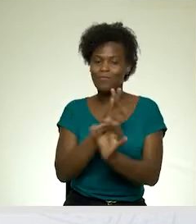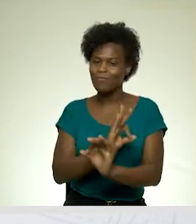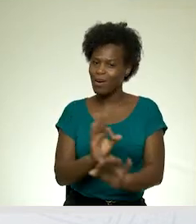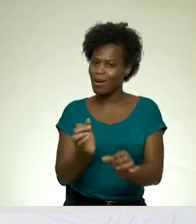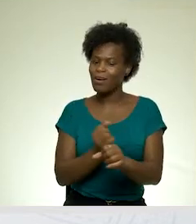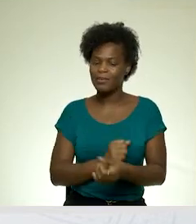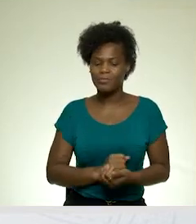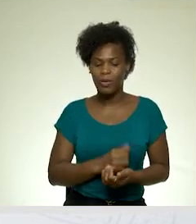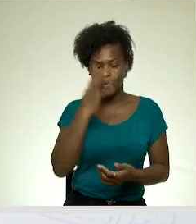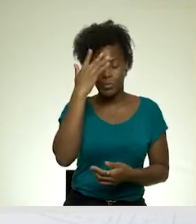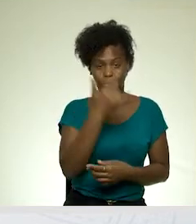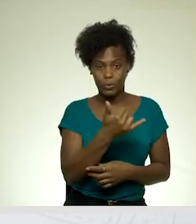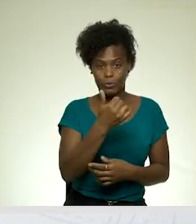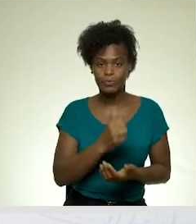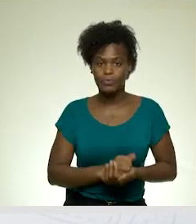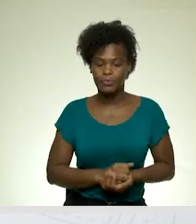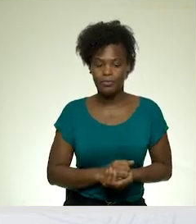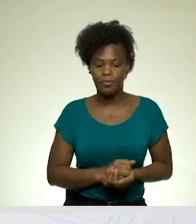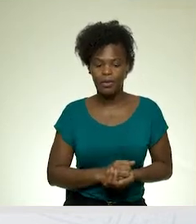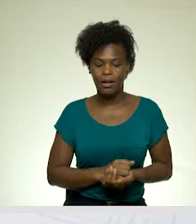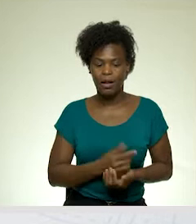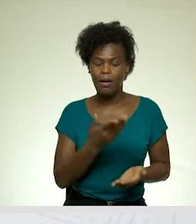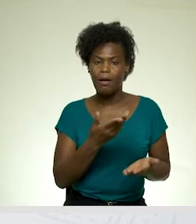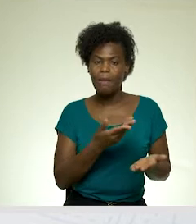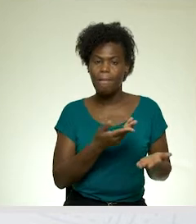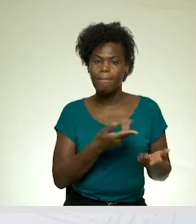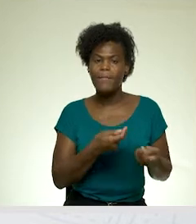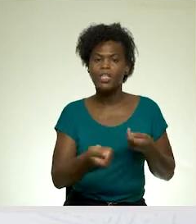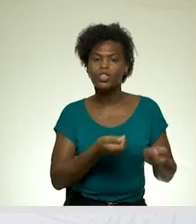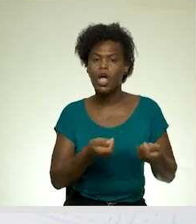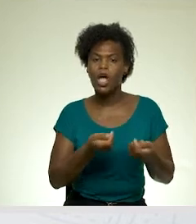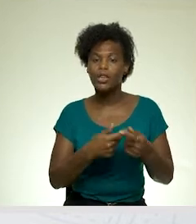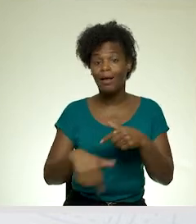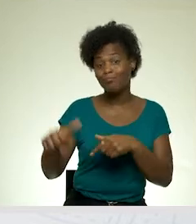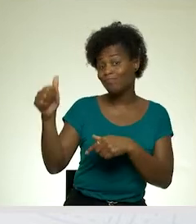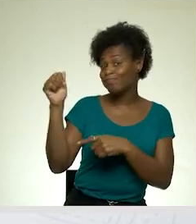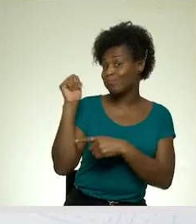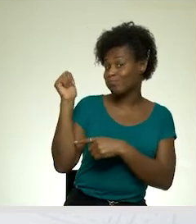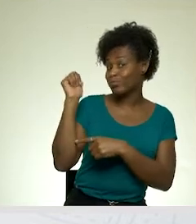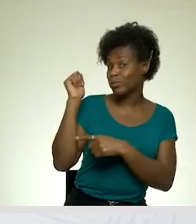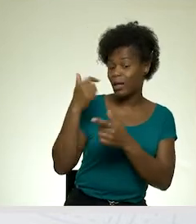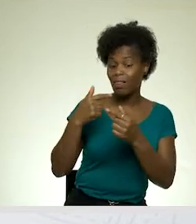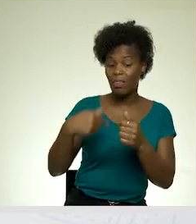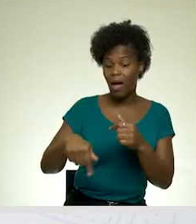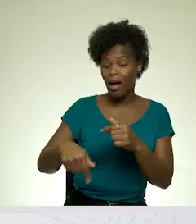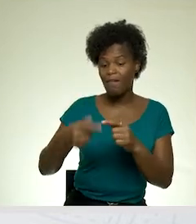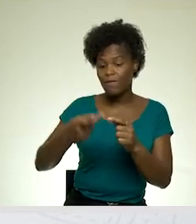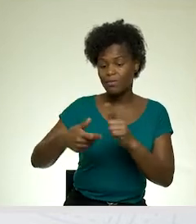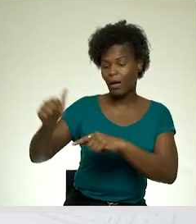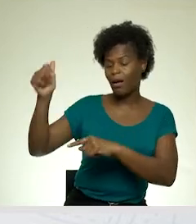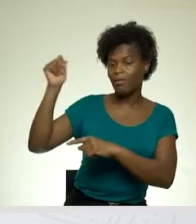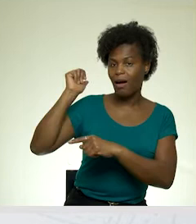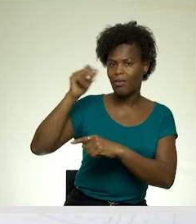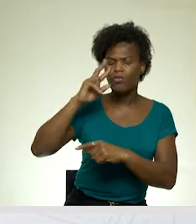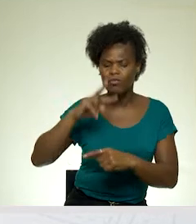2. Le marché se trouve derrière. Vas-y, prends le temps de regarder. Tu